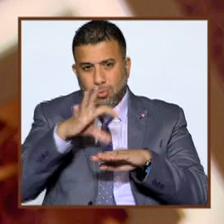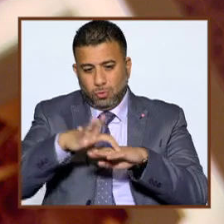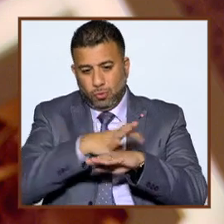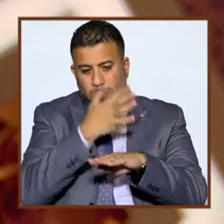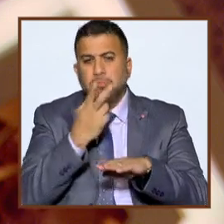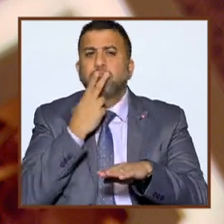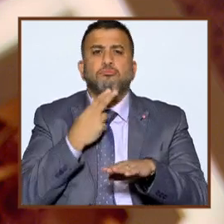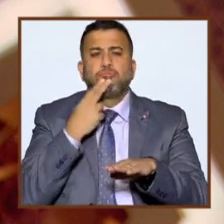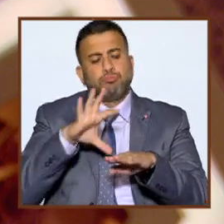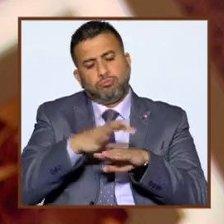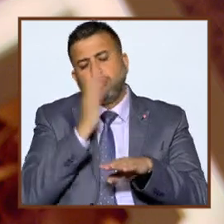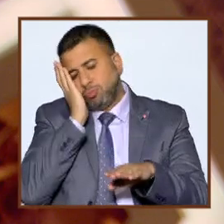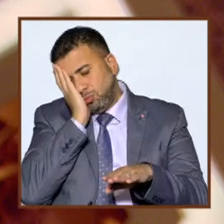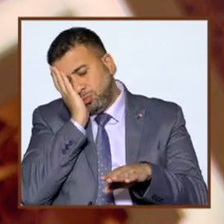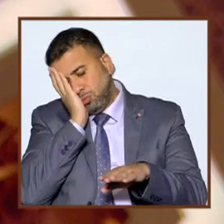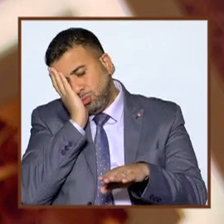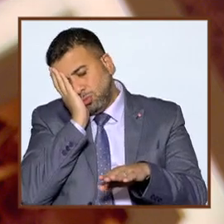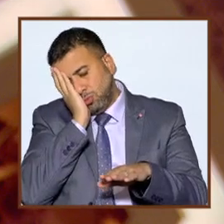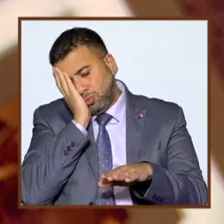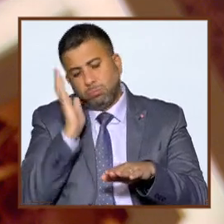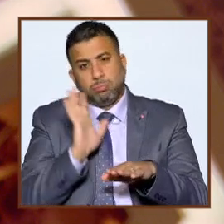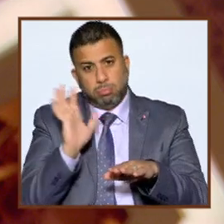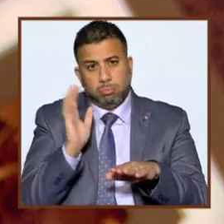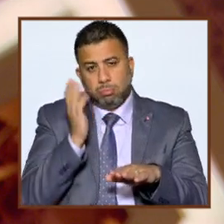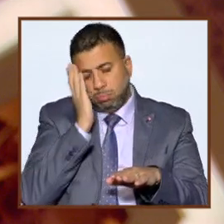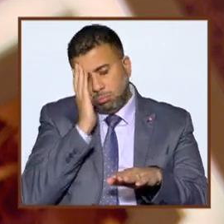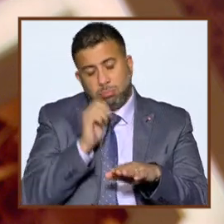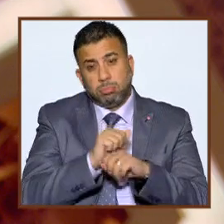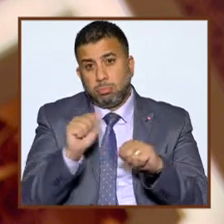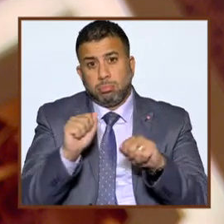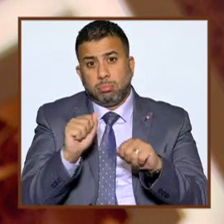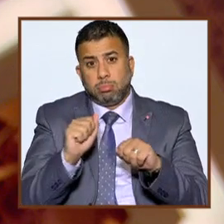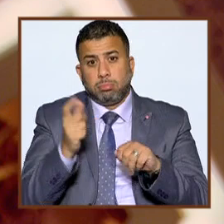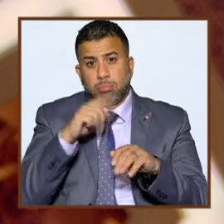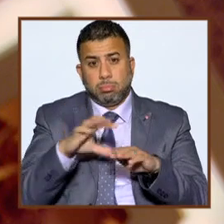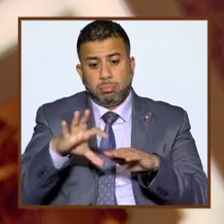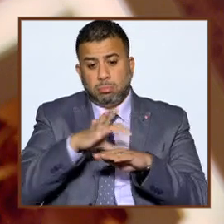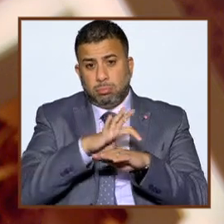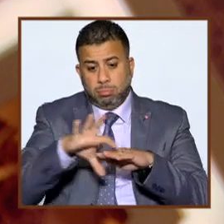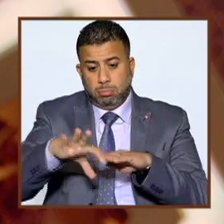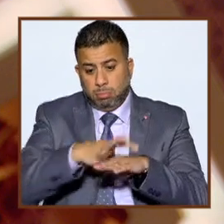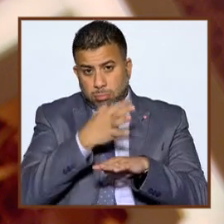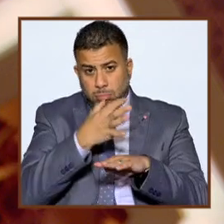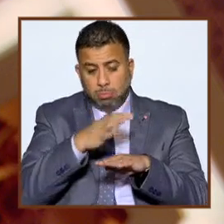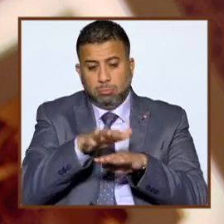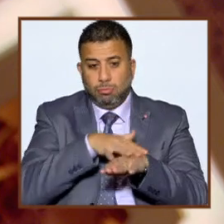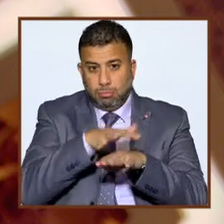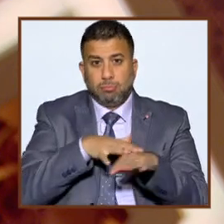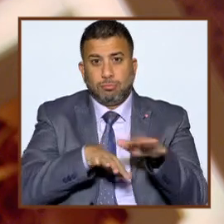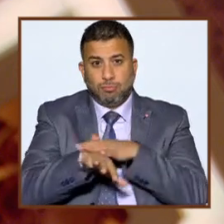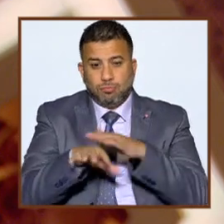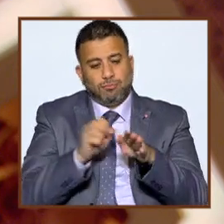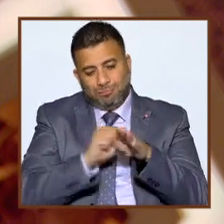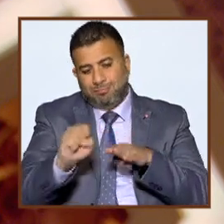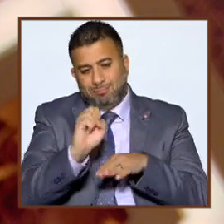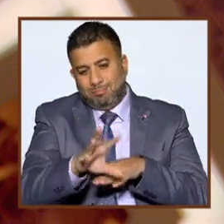نام، وإذا صحى تقول هل يلبس الجوربين ليمسح عليهما أم لابد أن يتوضأ وضوءا